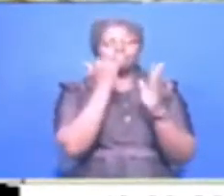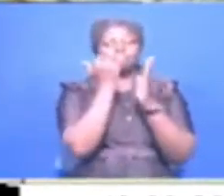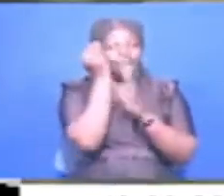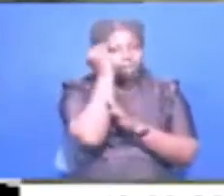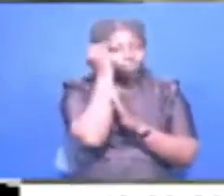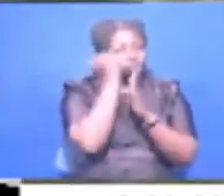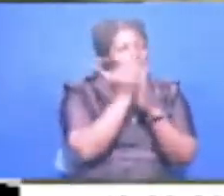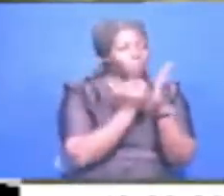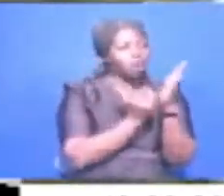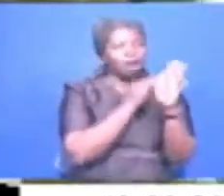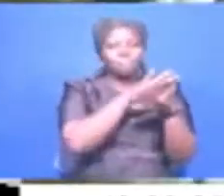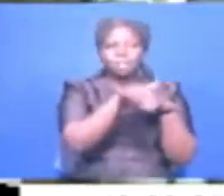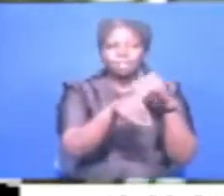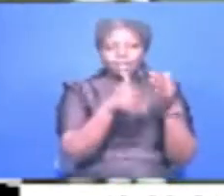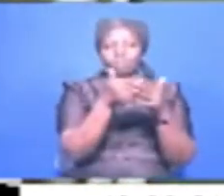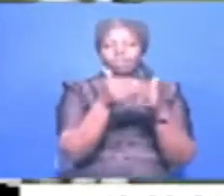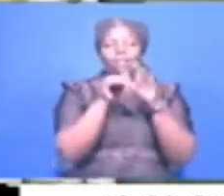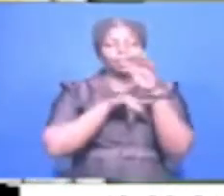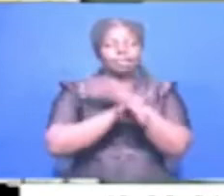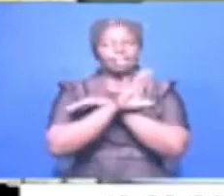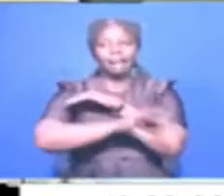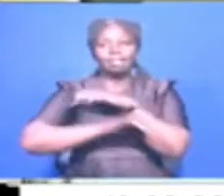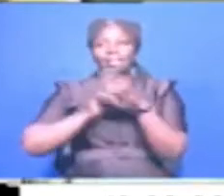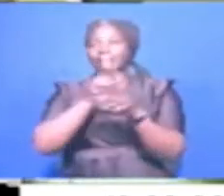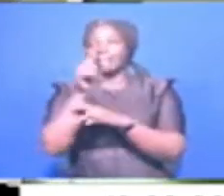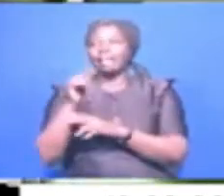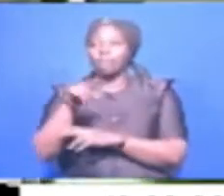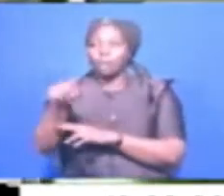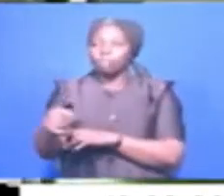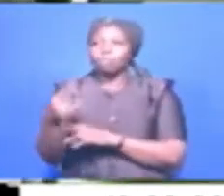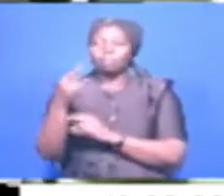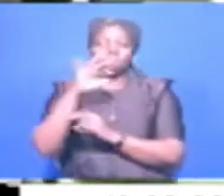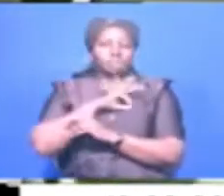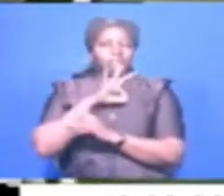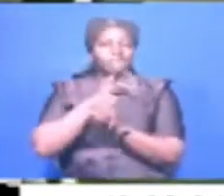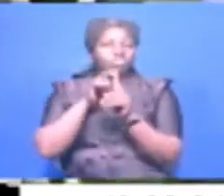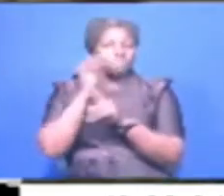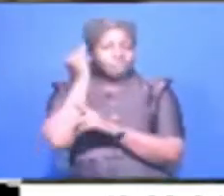wengine 1,000 wakinufaika na msaada wa masomo kupitia